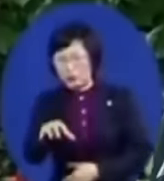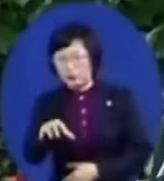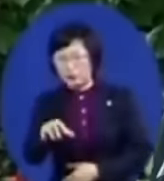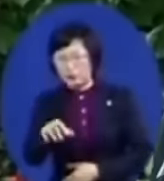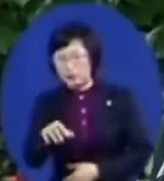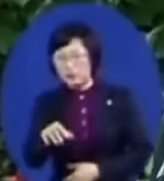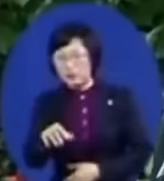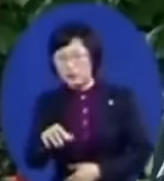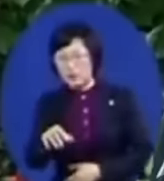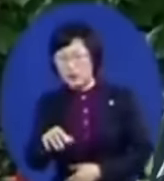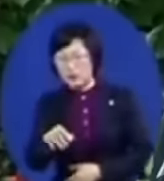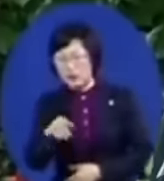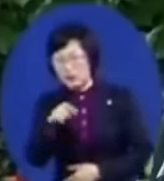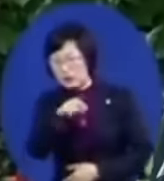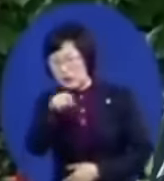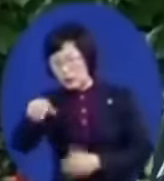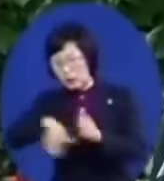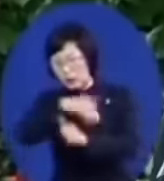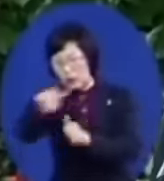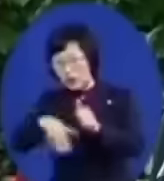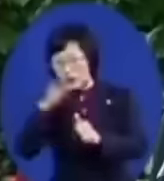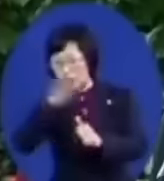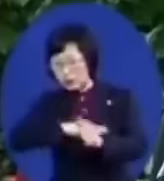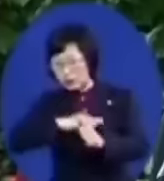풍기는 아주 좋지 않은 환경이었습니다.